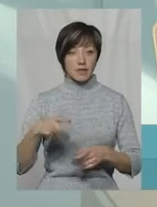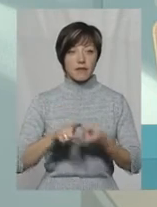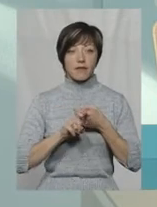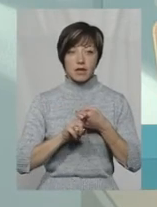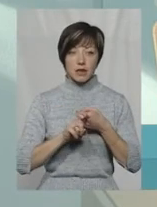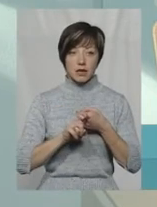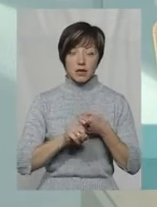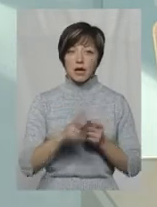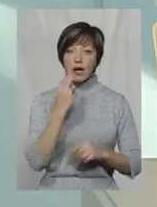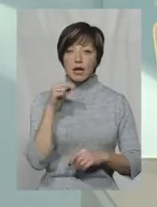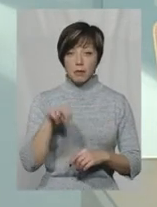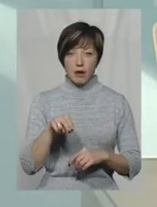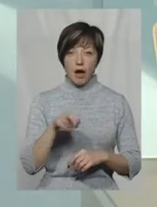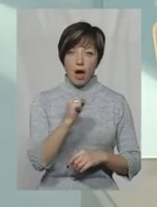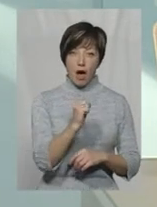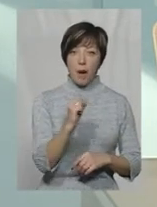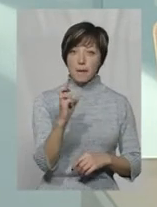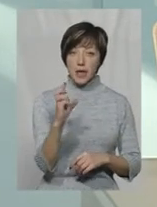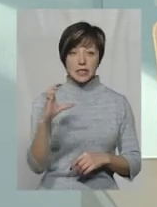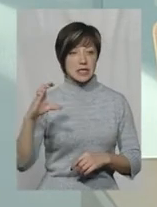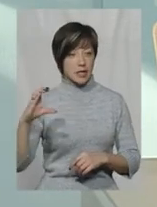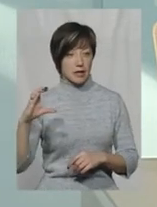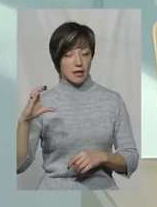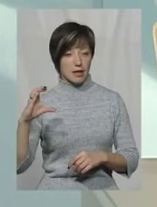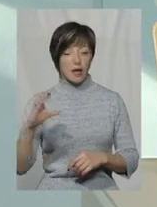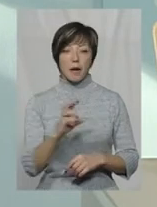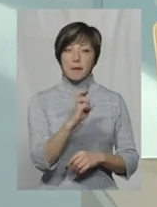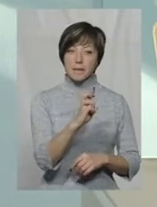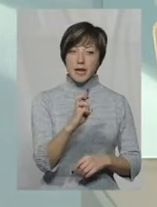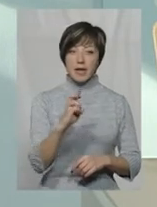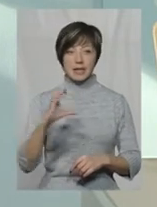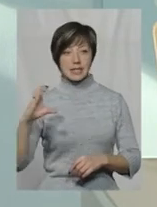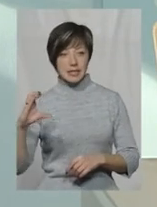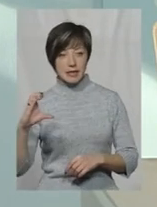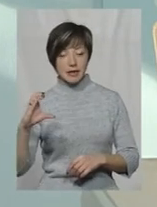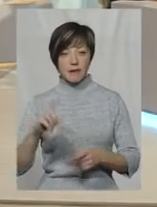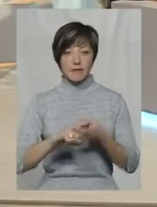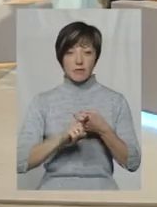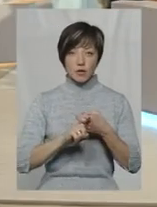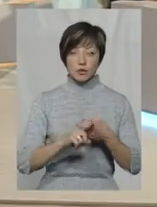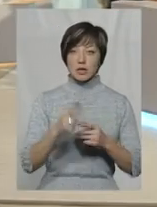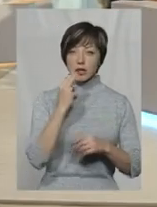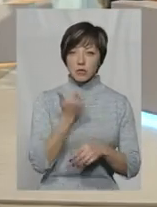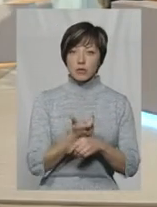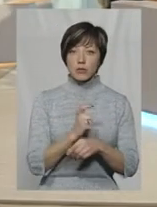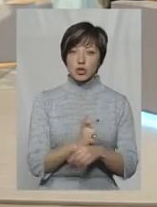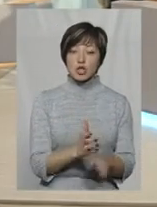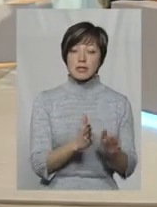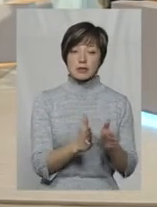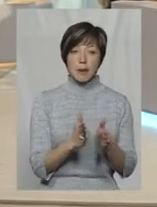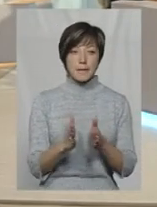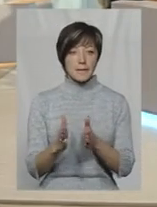вірусу грипу – це А, Б і С. Б і С вірусу грипу, вони більш